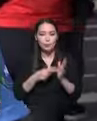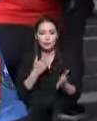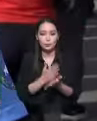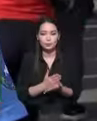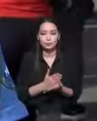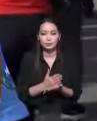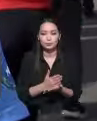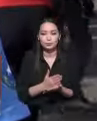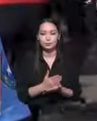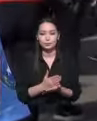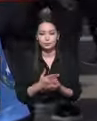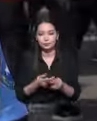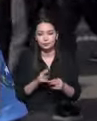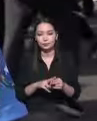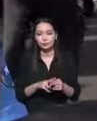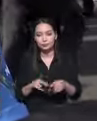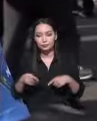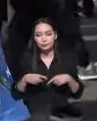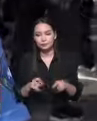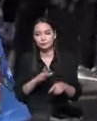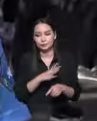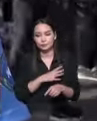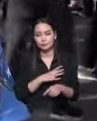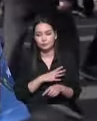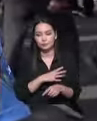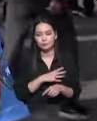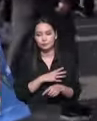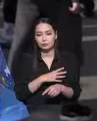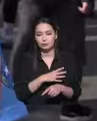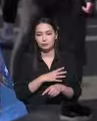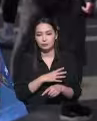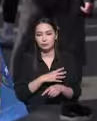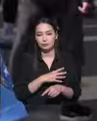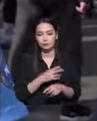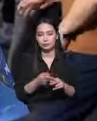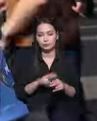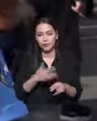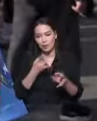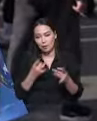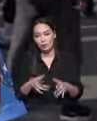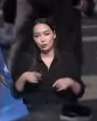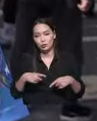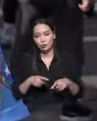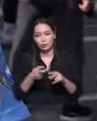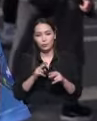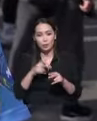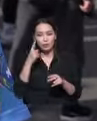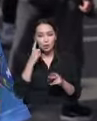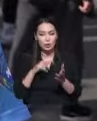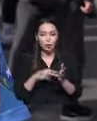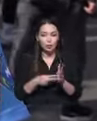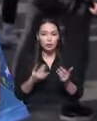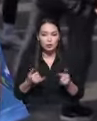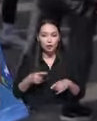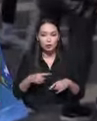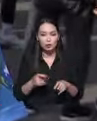21 километр жүгірген, енді арасында дәл 7 күн, соны енді жүгіру мақсатым енді осы